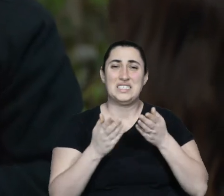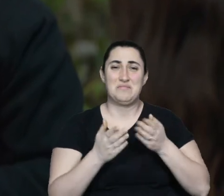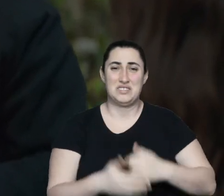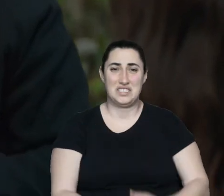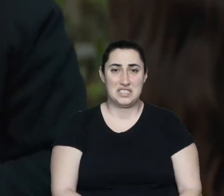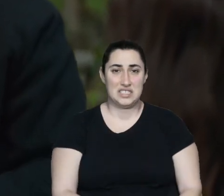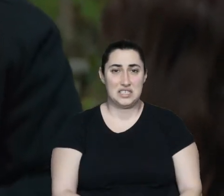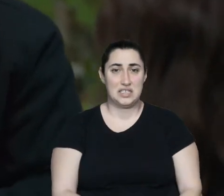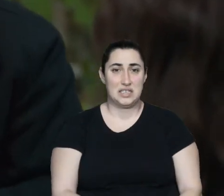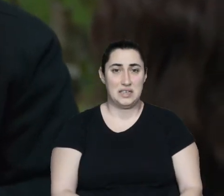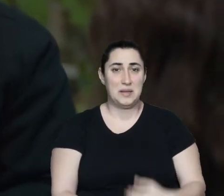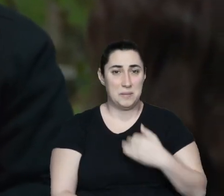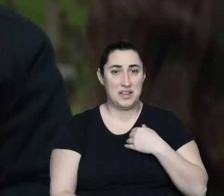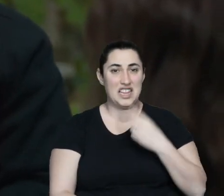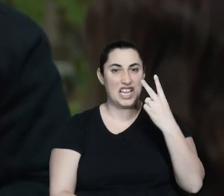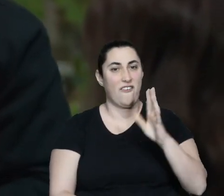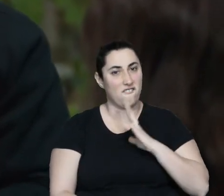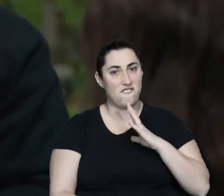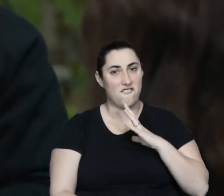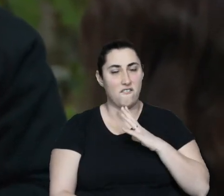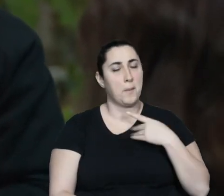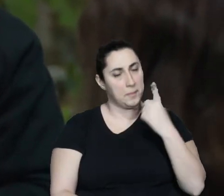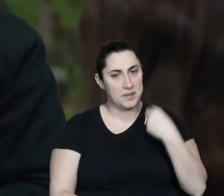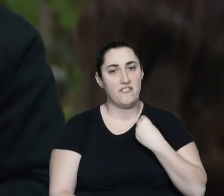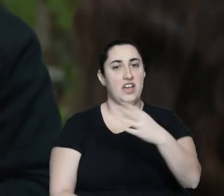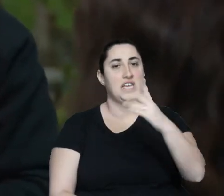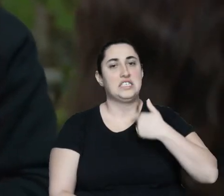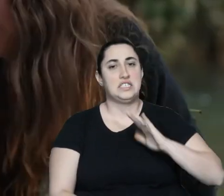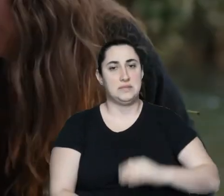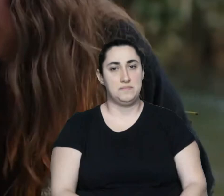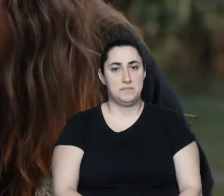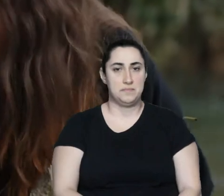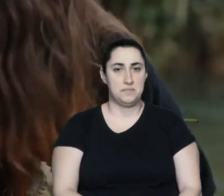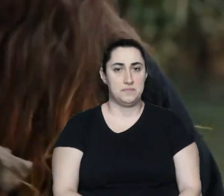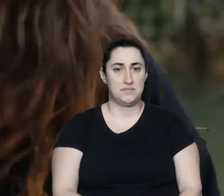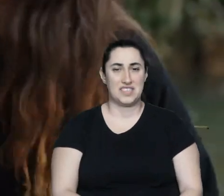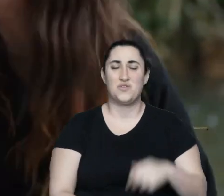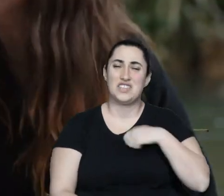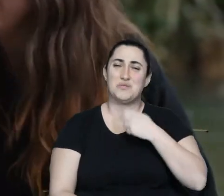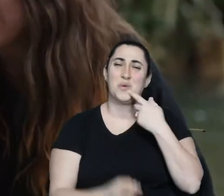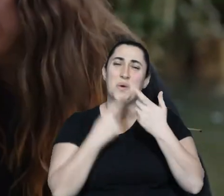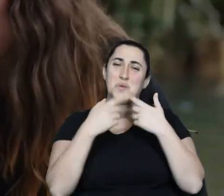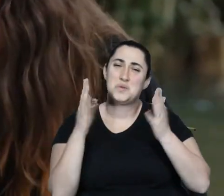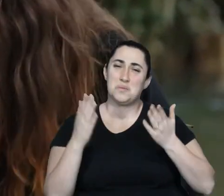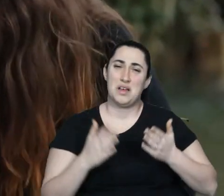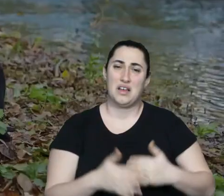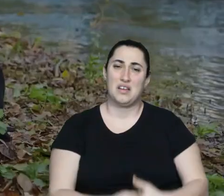Ay. Ben de iki tane var Aysu. Gerekirse birini bu uğurda feda ederim. Hiç saçma sapan